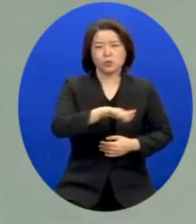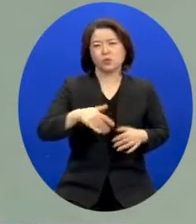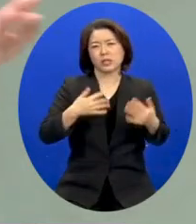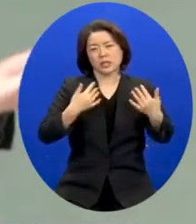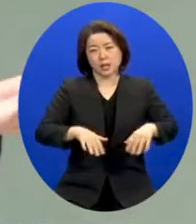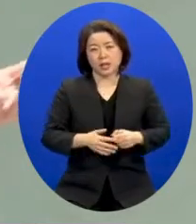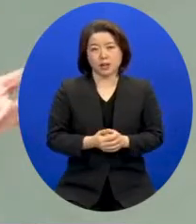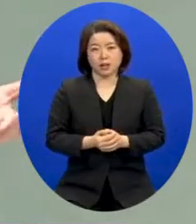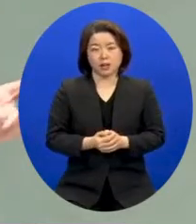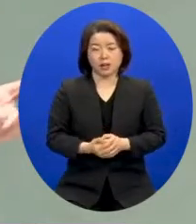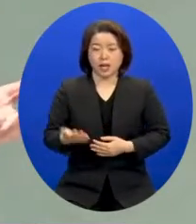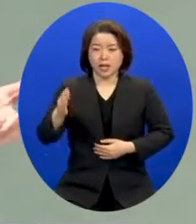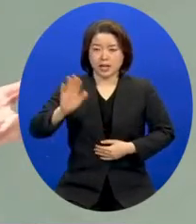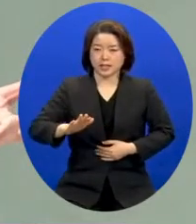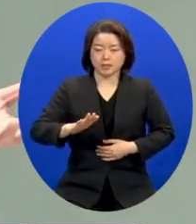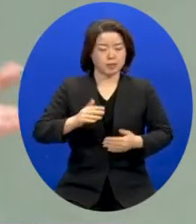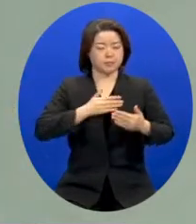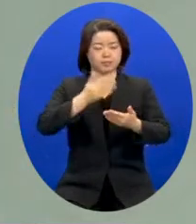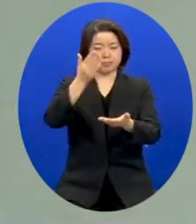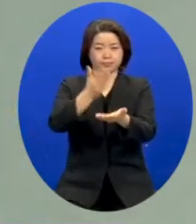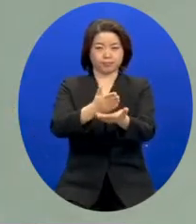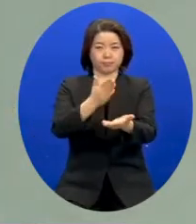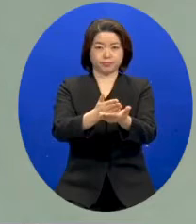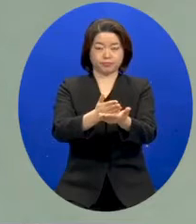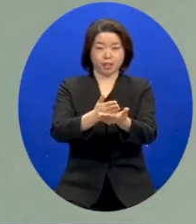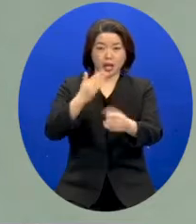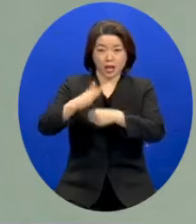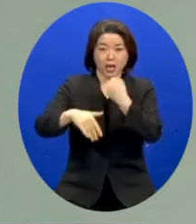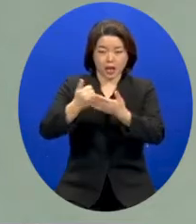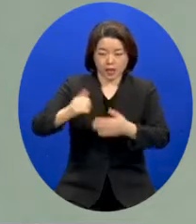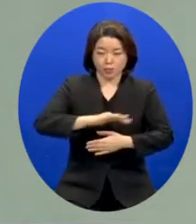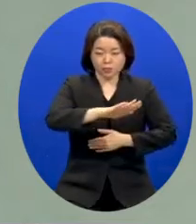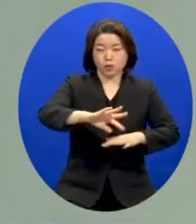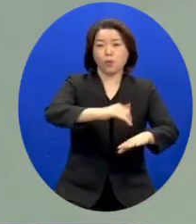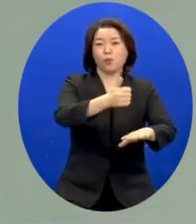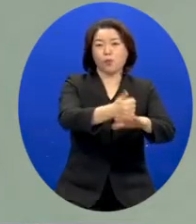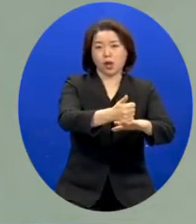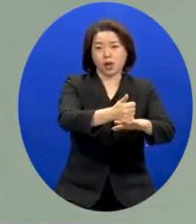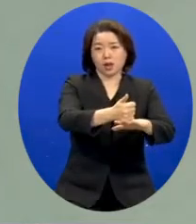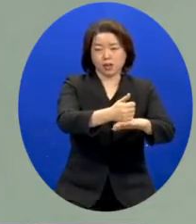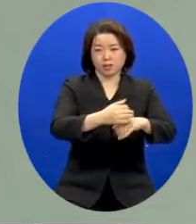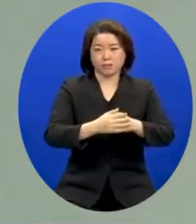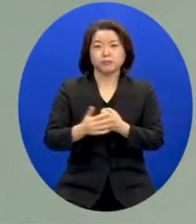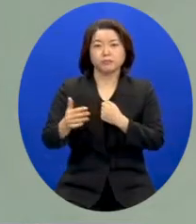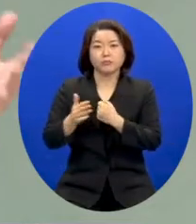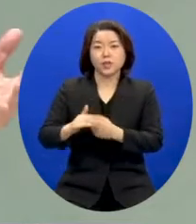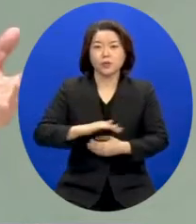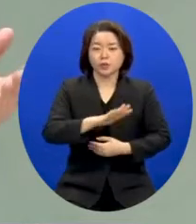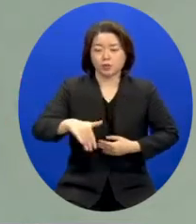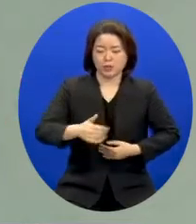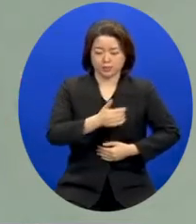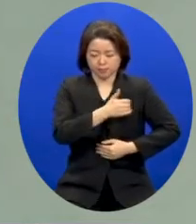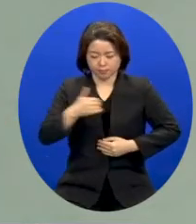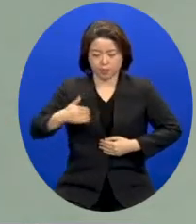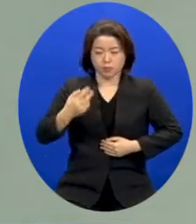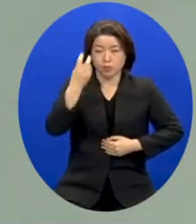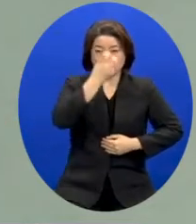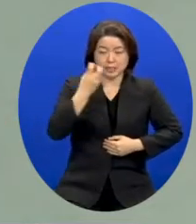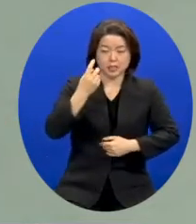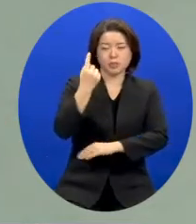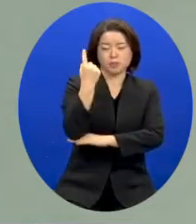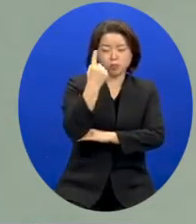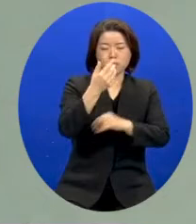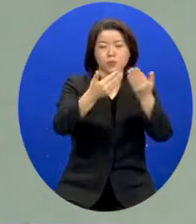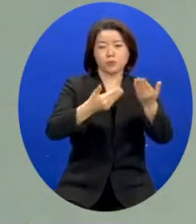그러나 여러분, 두려워하지 마시기 바랍니다. 하나님은 우리의 왕이십니다. 그래서 우리를 능히 지키시고